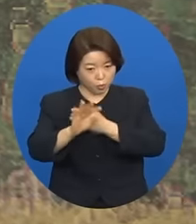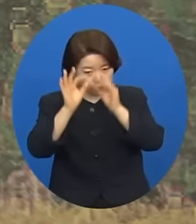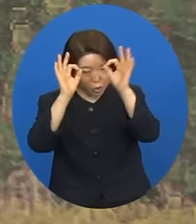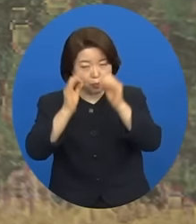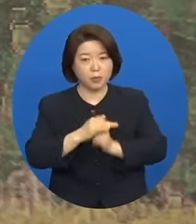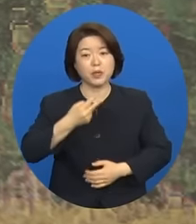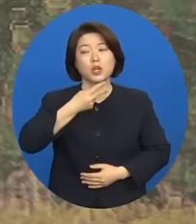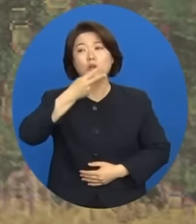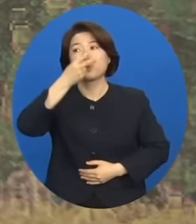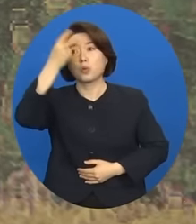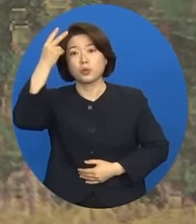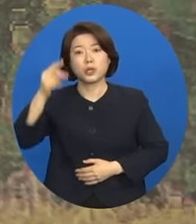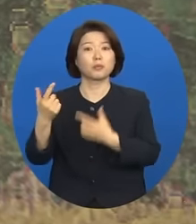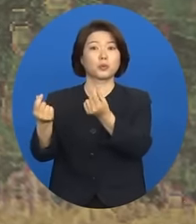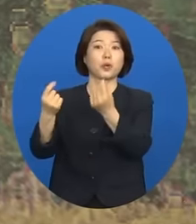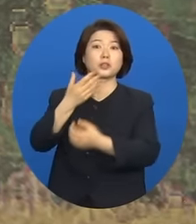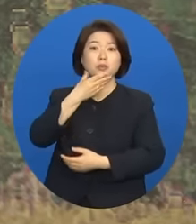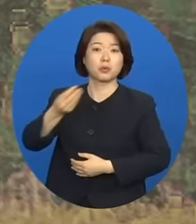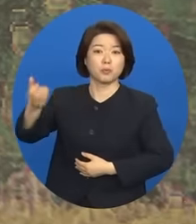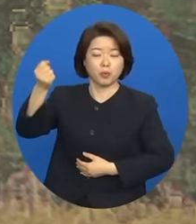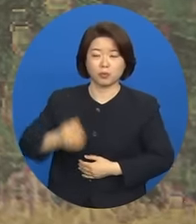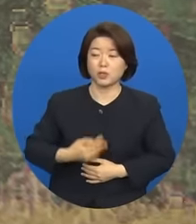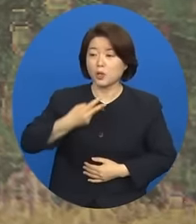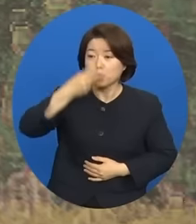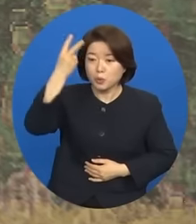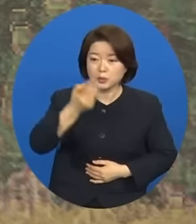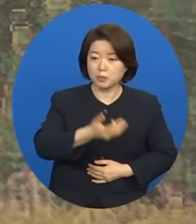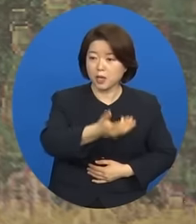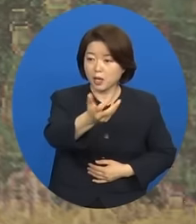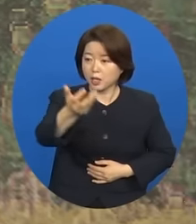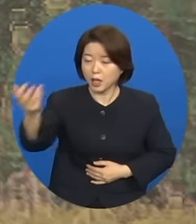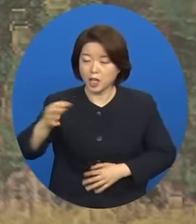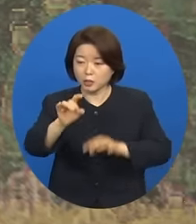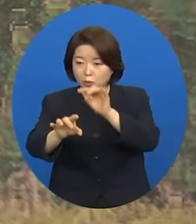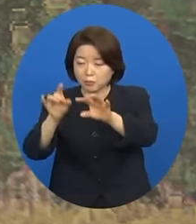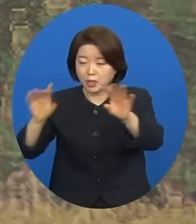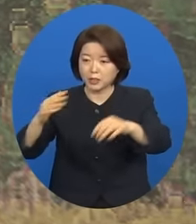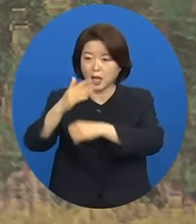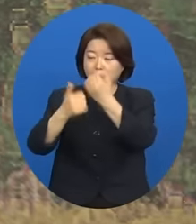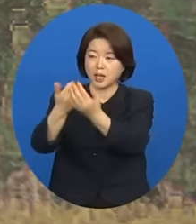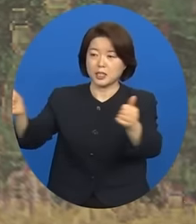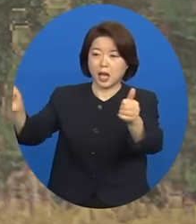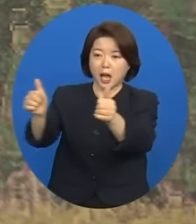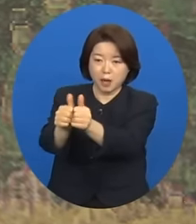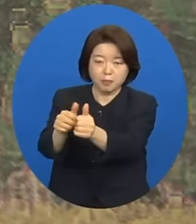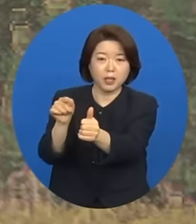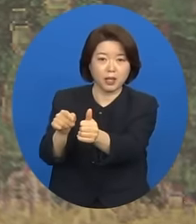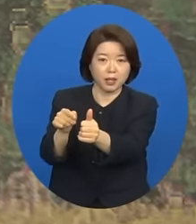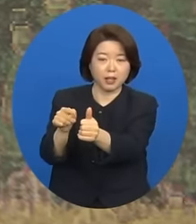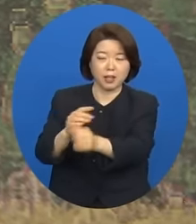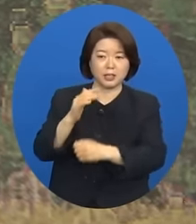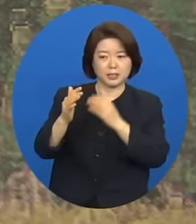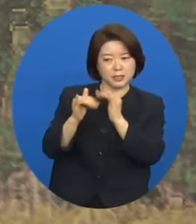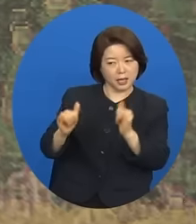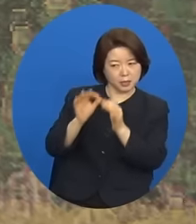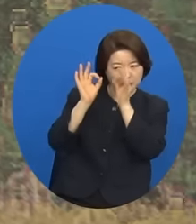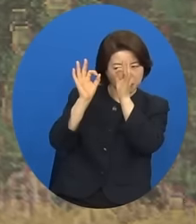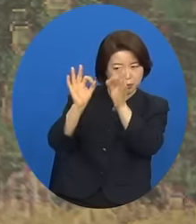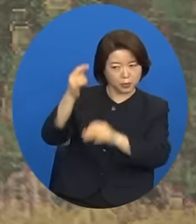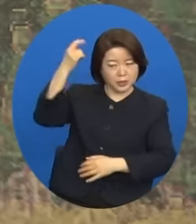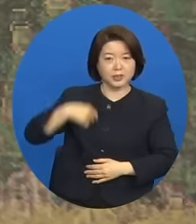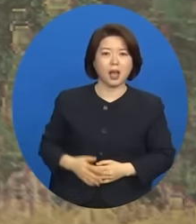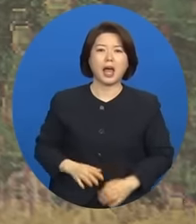요셉도 그런 복을 누립니다. 요셉이 있는 곳마다 하나님이 함께 하시고 사람들이 느껴요. 하나님이 저로